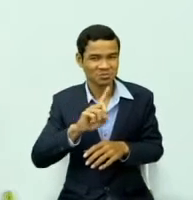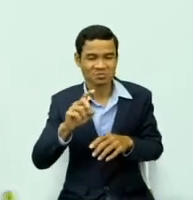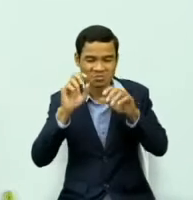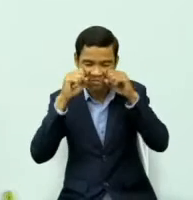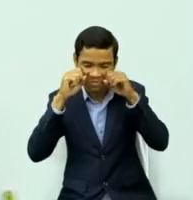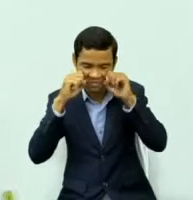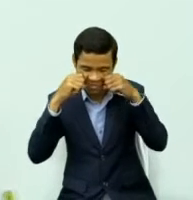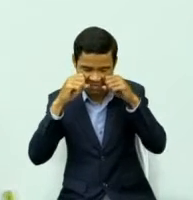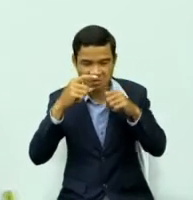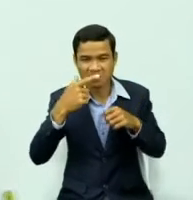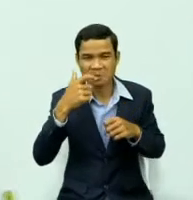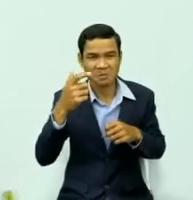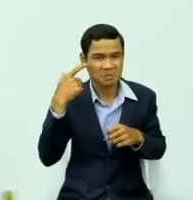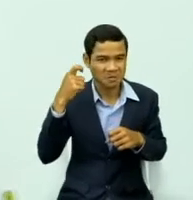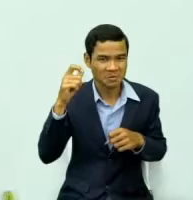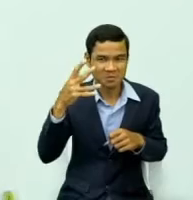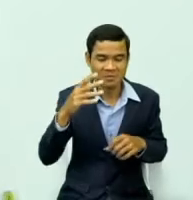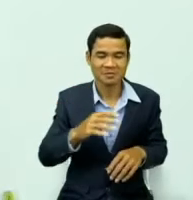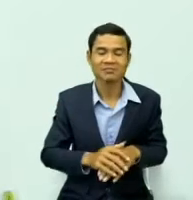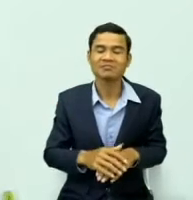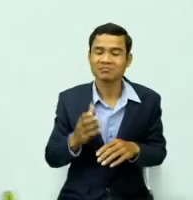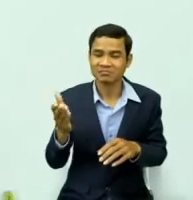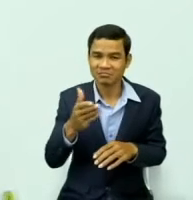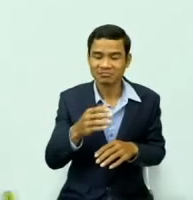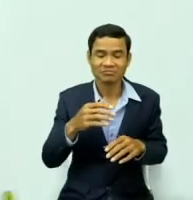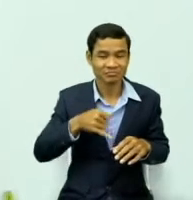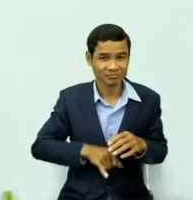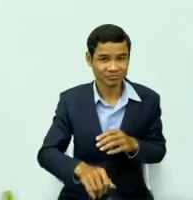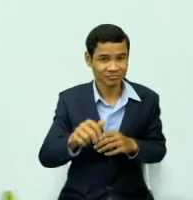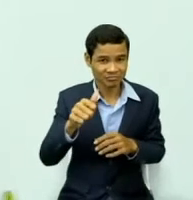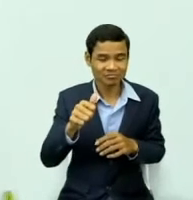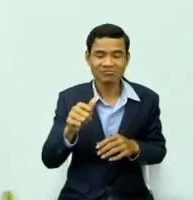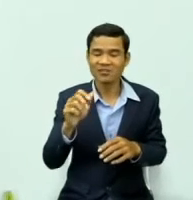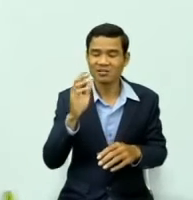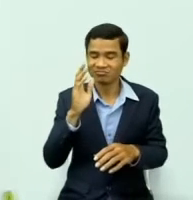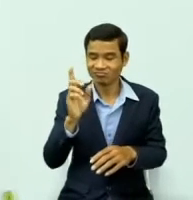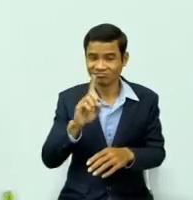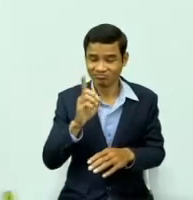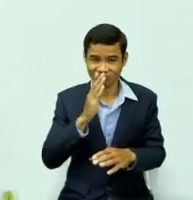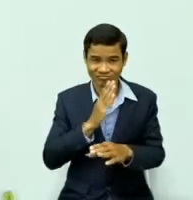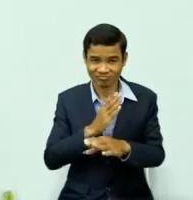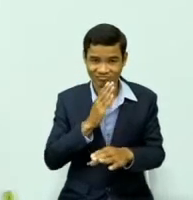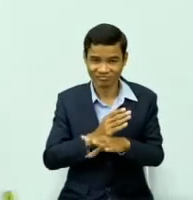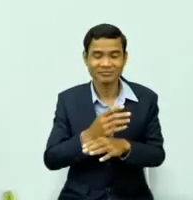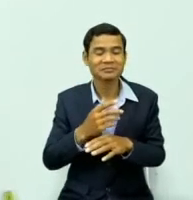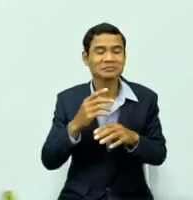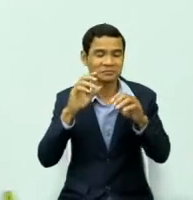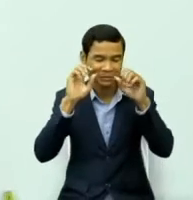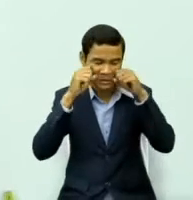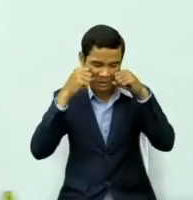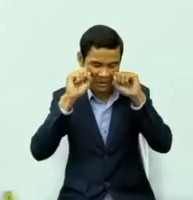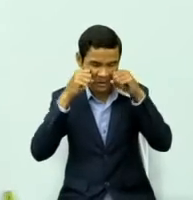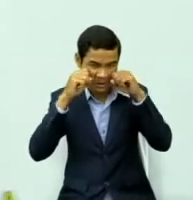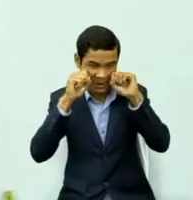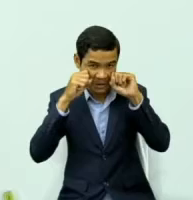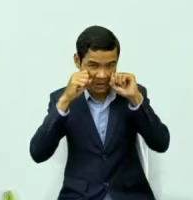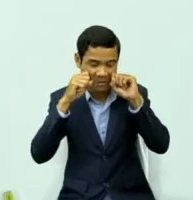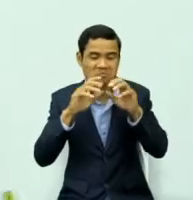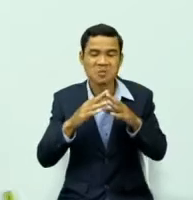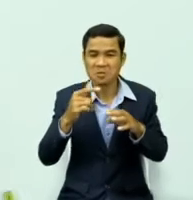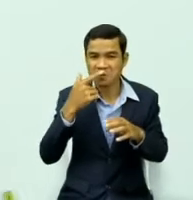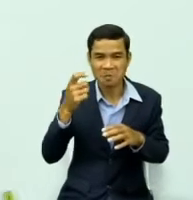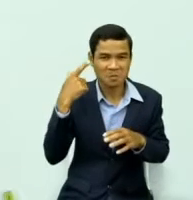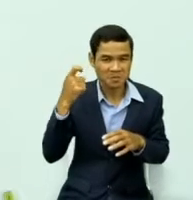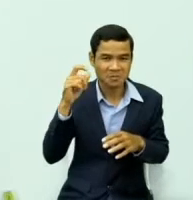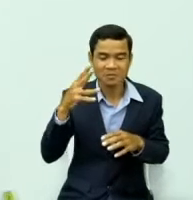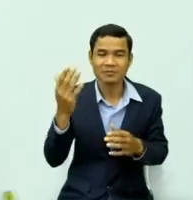là bà mùi hà ấy chứng thà tình ở khía con lo mình cua nghe ngọ đã ơi bốc một đài tế chà một